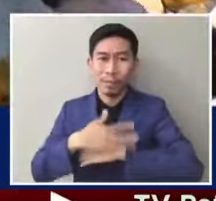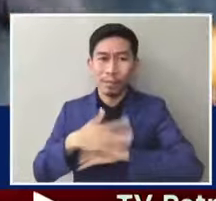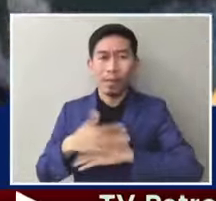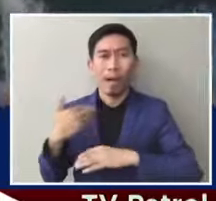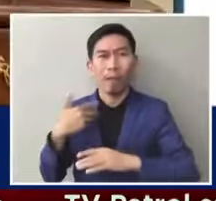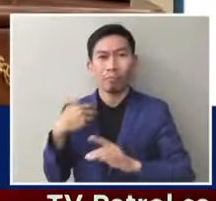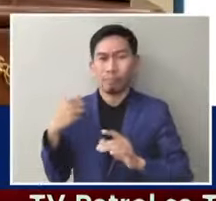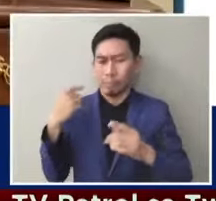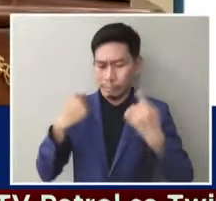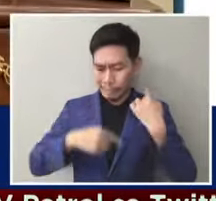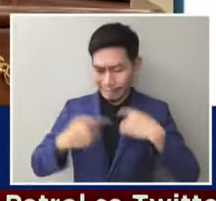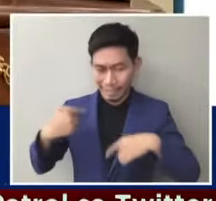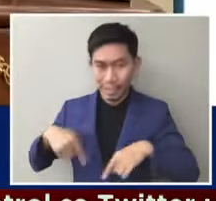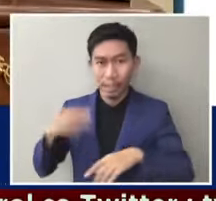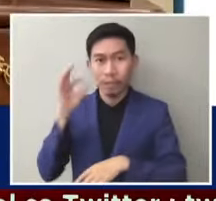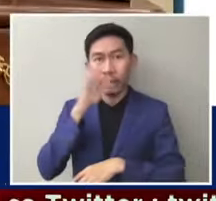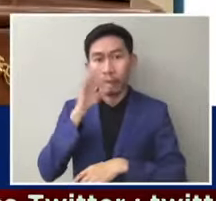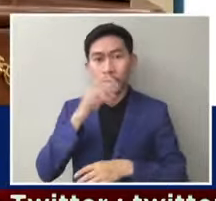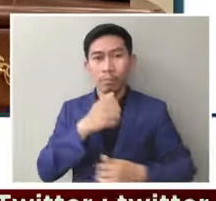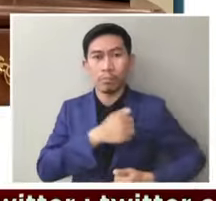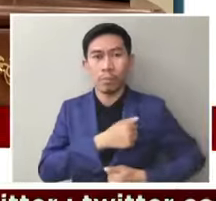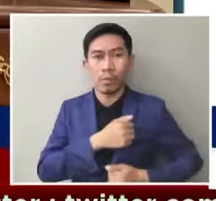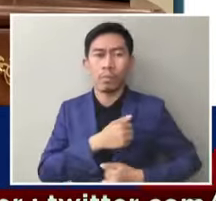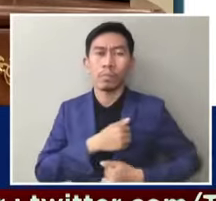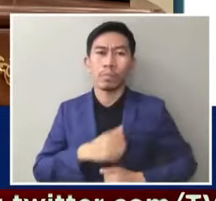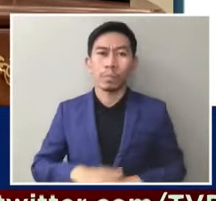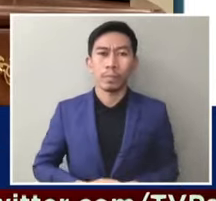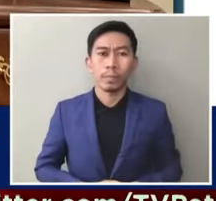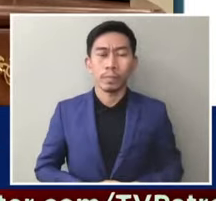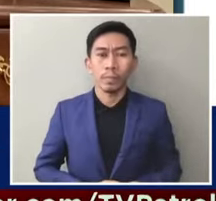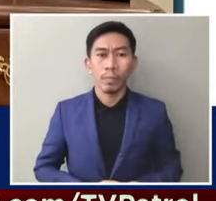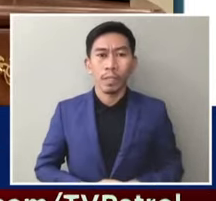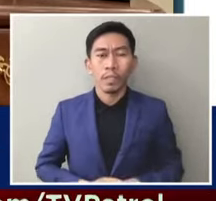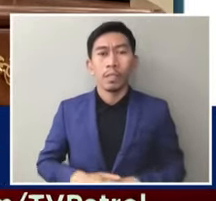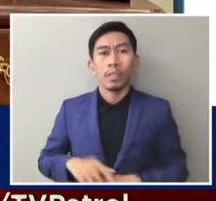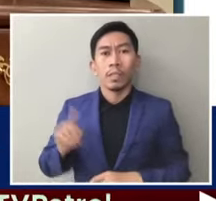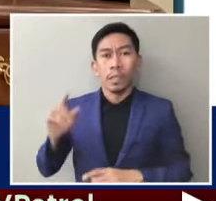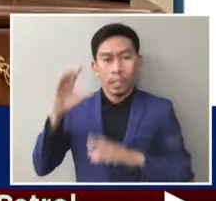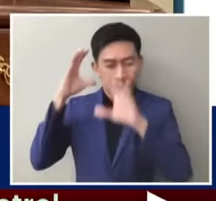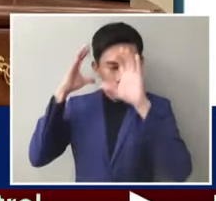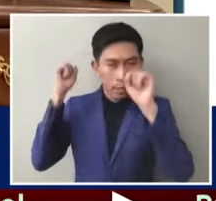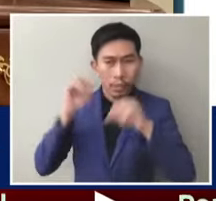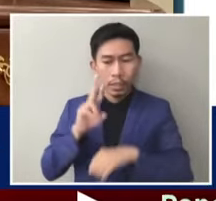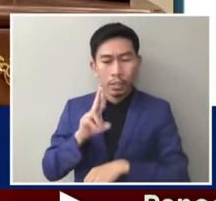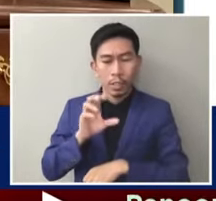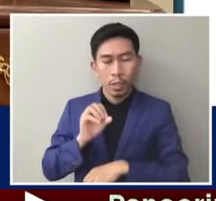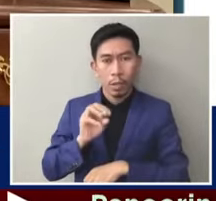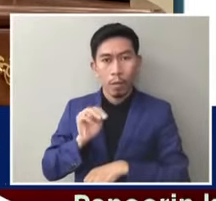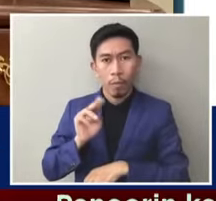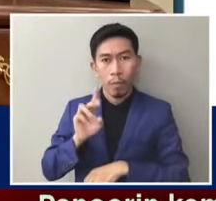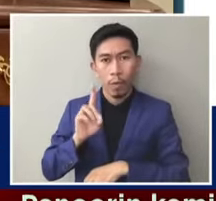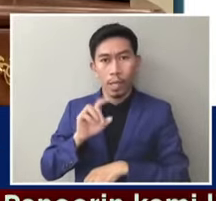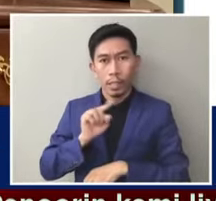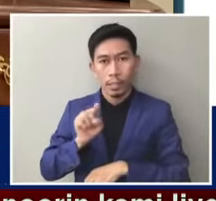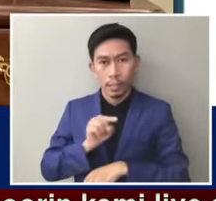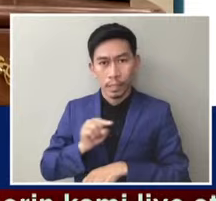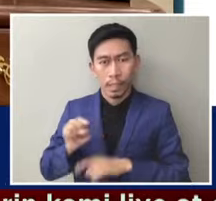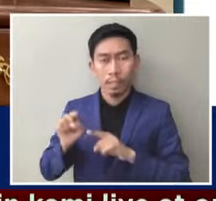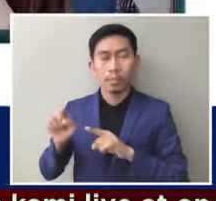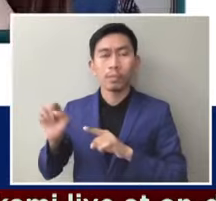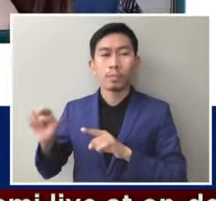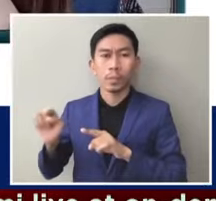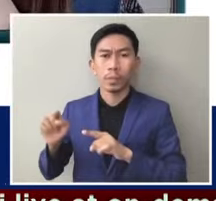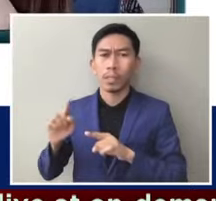ng Philippine Navy. Ayon kay Ambassador Jose Manuel Romualdez, hindi maaaring isang tabi na laman ng Pilipinas ang mga pinaggagawa